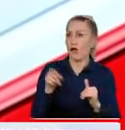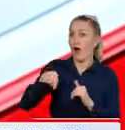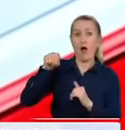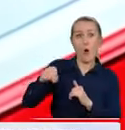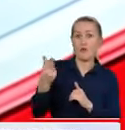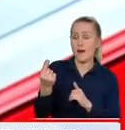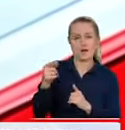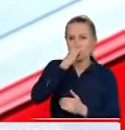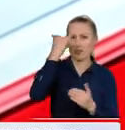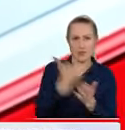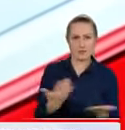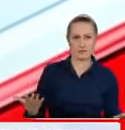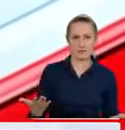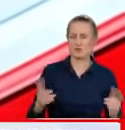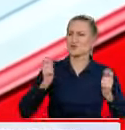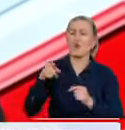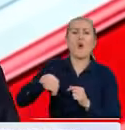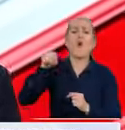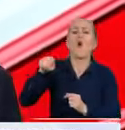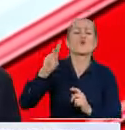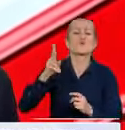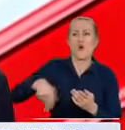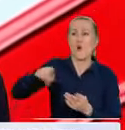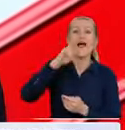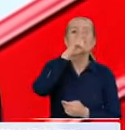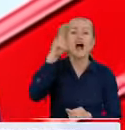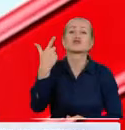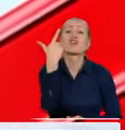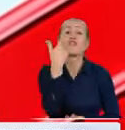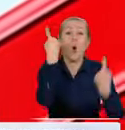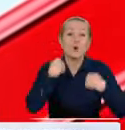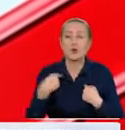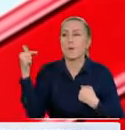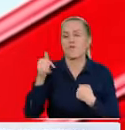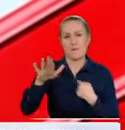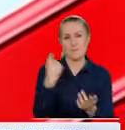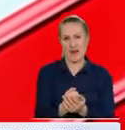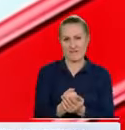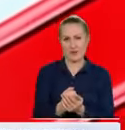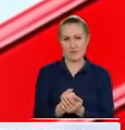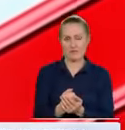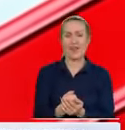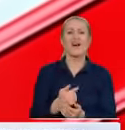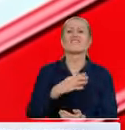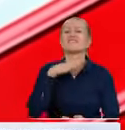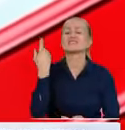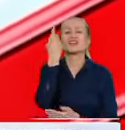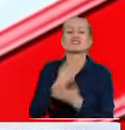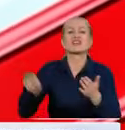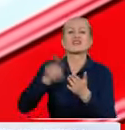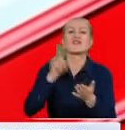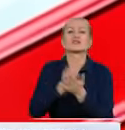nie. Znaczy ja, co to znaczy oni? Każde dwie osoby powinny mieć do tego prawo. Po prostu wystarczy zlikwidować podatek